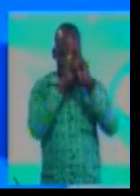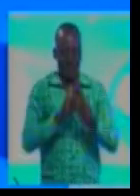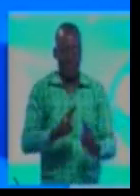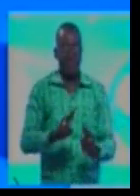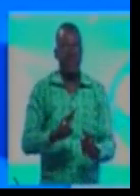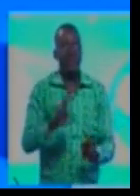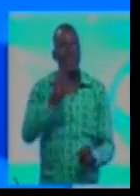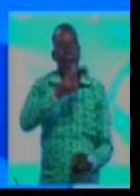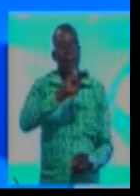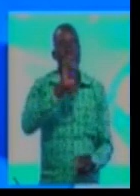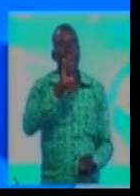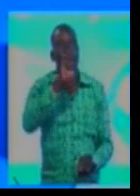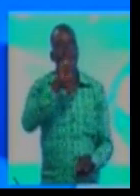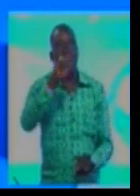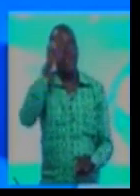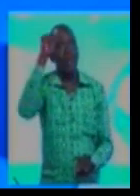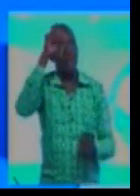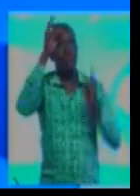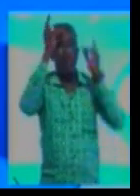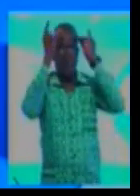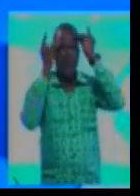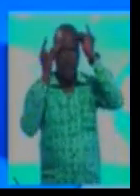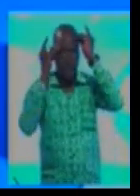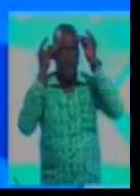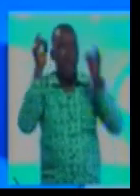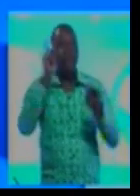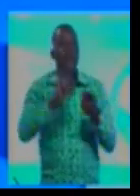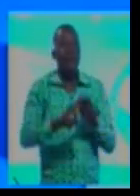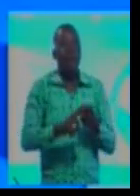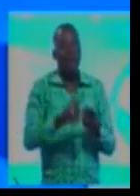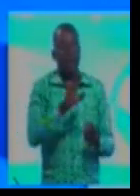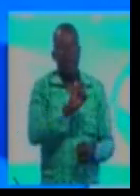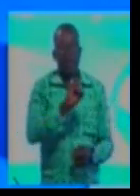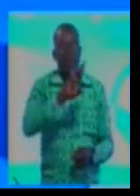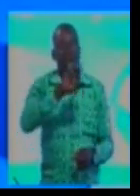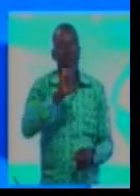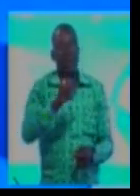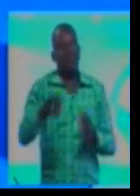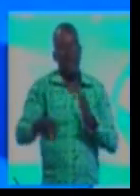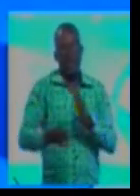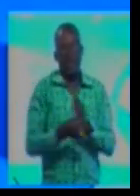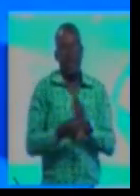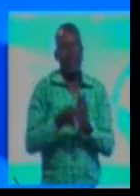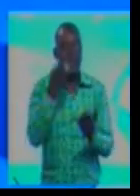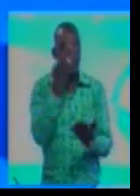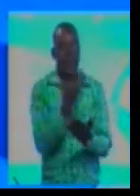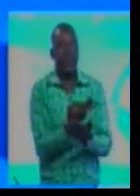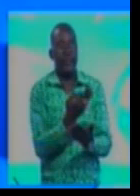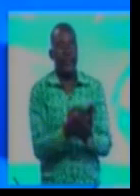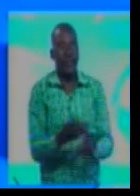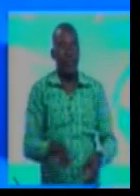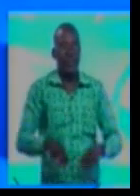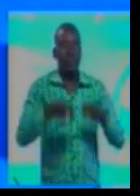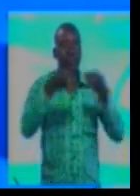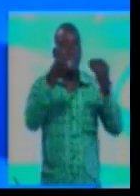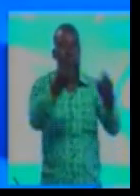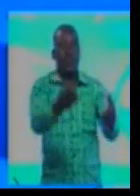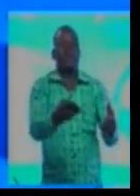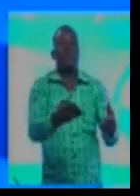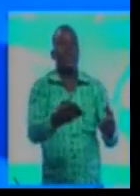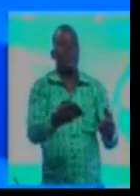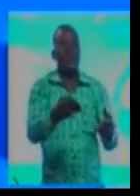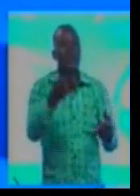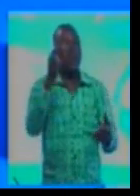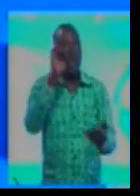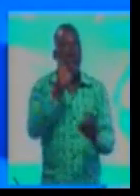de la médaille d'honneur des douanes à celle de l'ordre du mérite de l'économie et des finances leur ont été